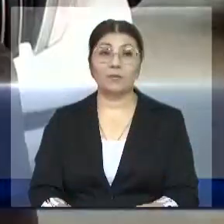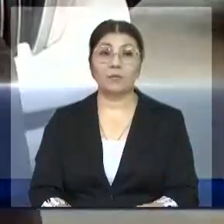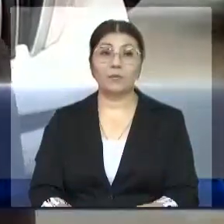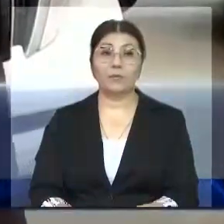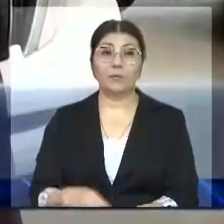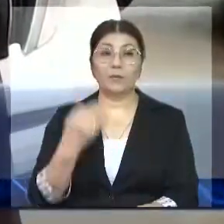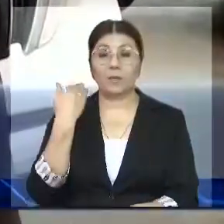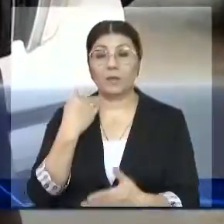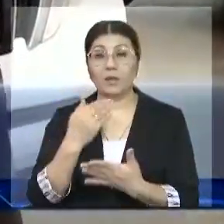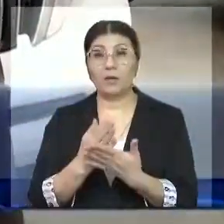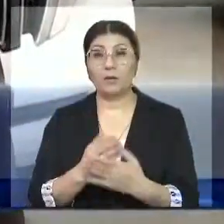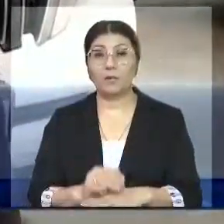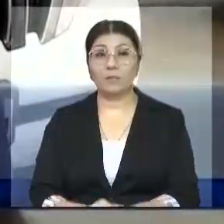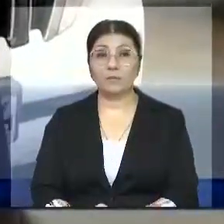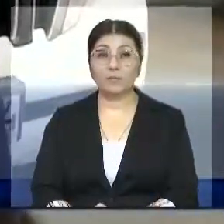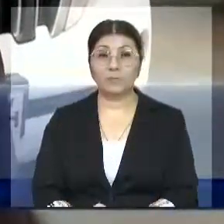продукты.